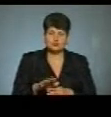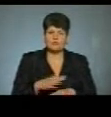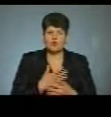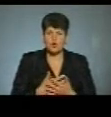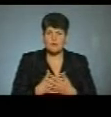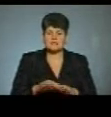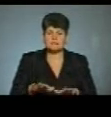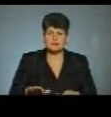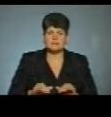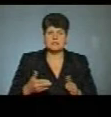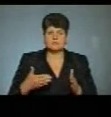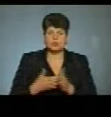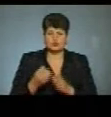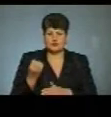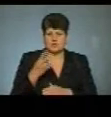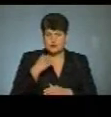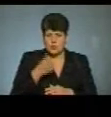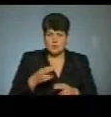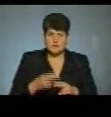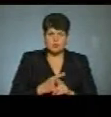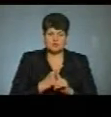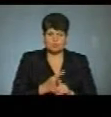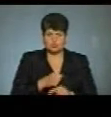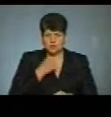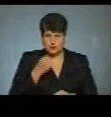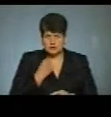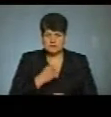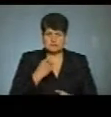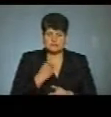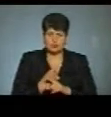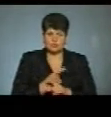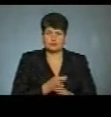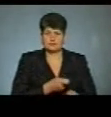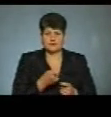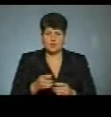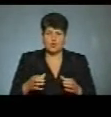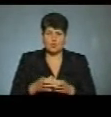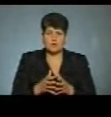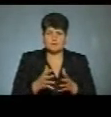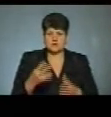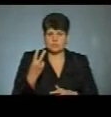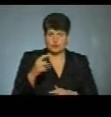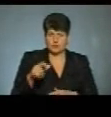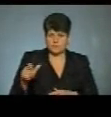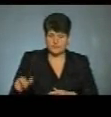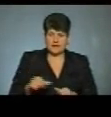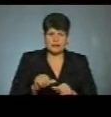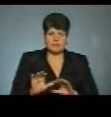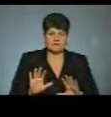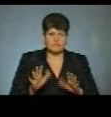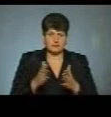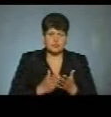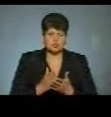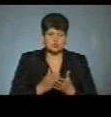громадських місцях дітям до 14 років без супроводу дорослих. Заборонено пересуватися групами більше 2 осіб, окрім випадків